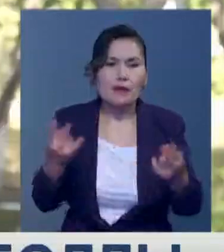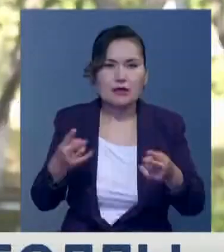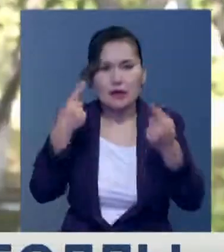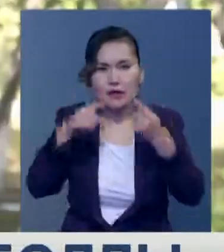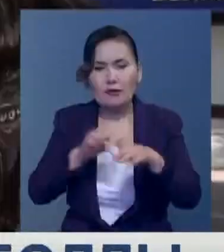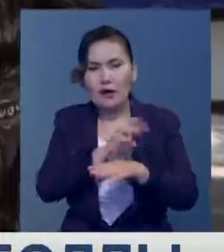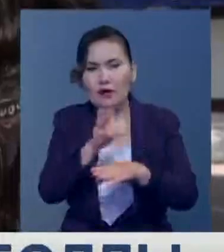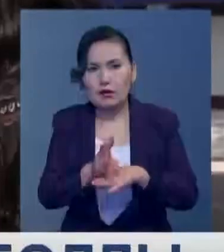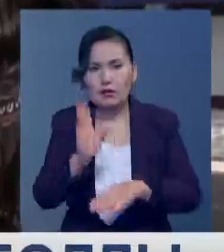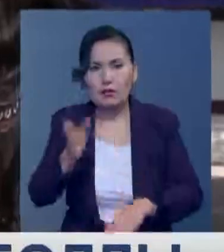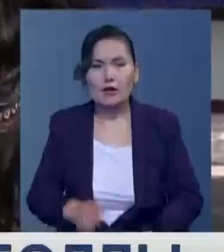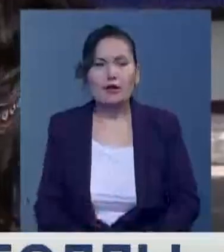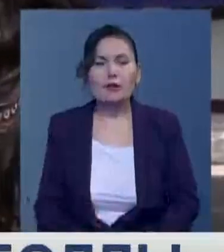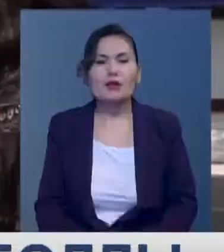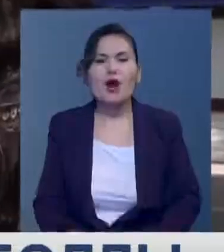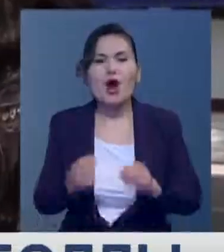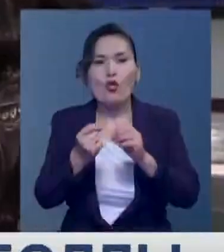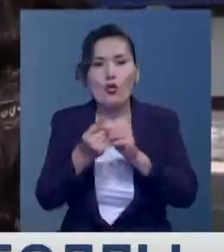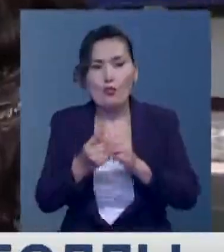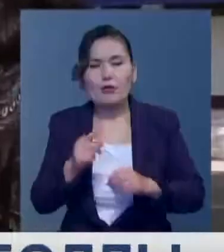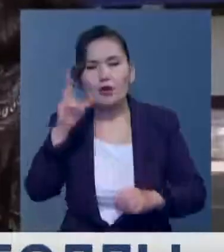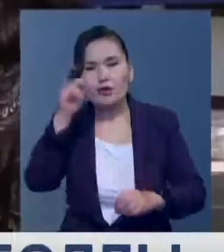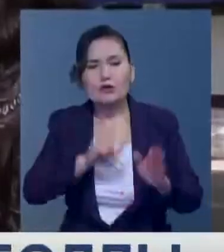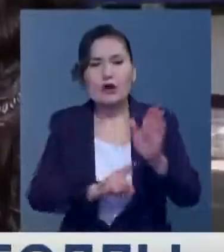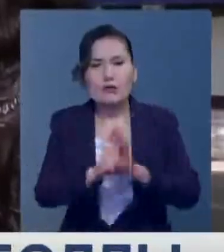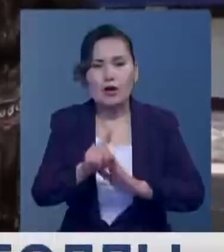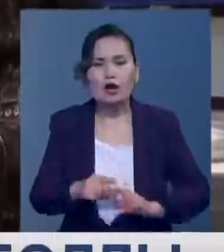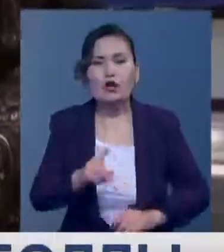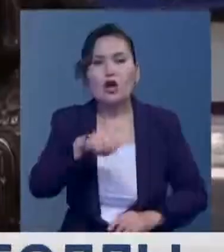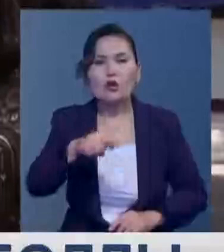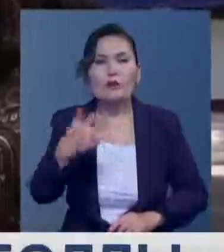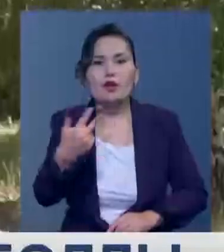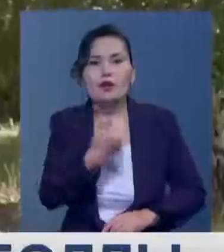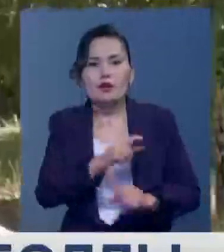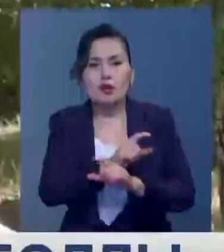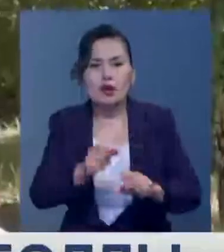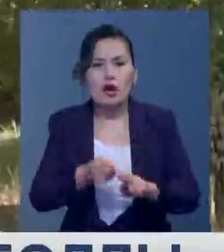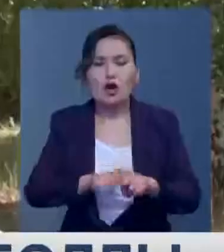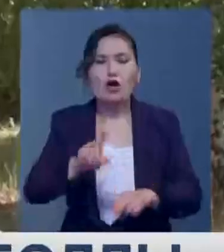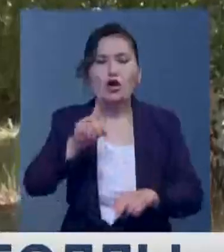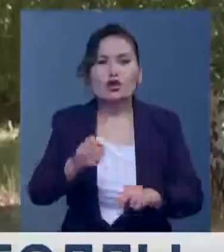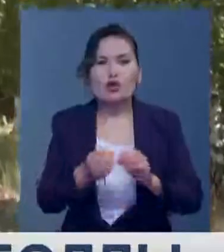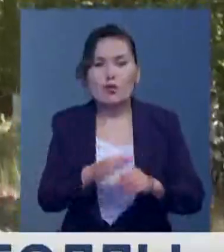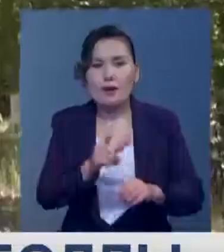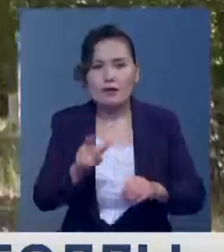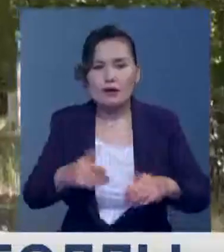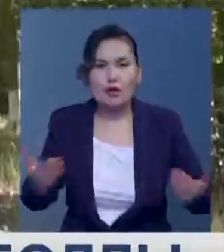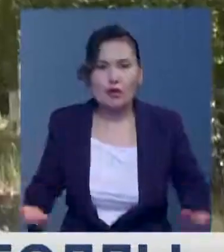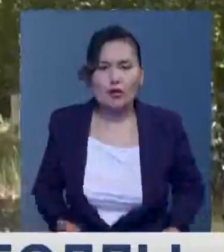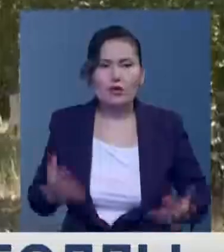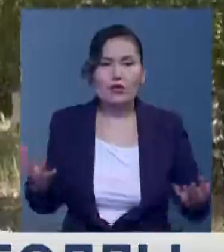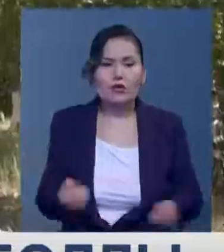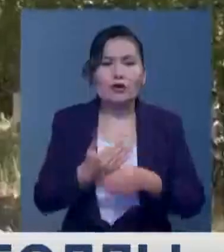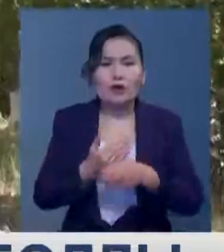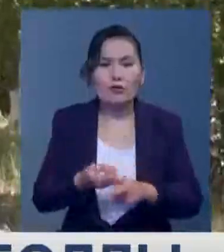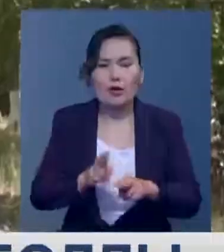қамтамасыз етілді. Шілденің 11-нен бастап нөмір 3-ші қалалық аурухананың жансақтау бөлімі 115 науқастың өмір үшін күрескен.